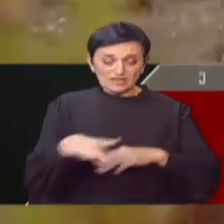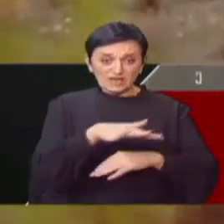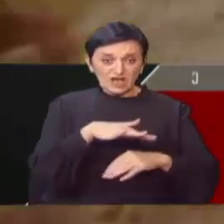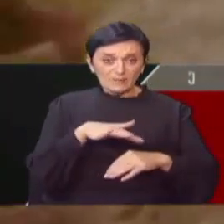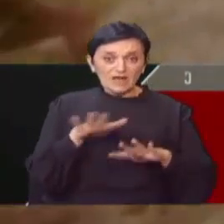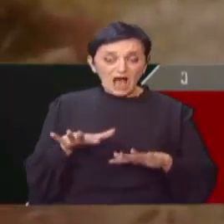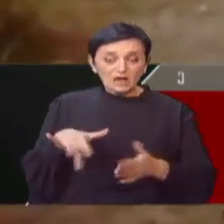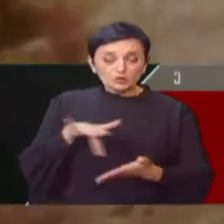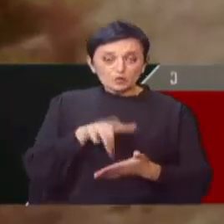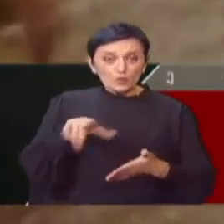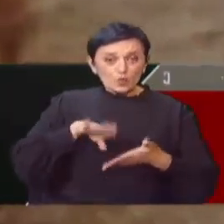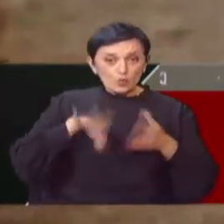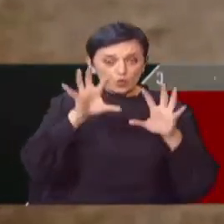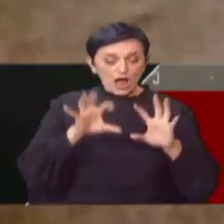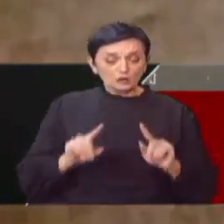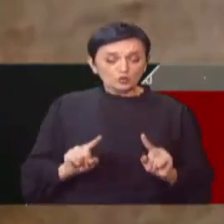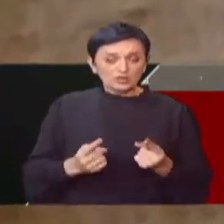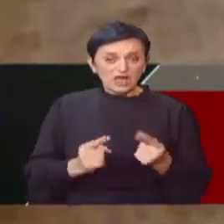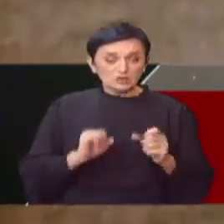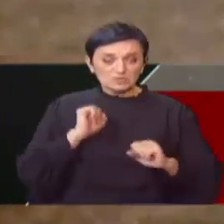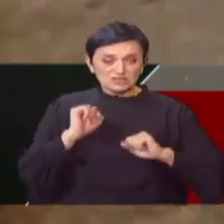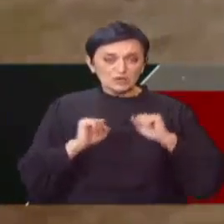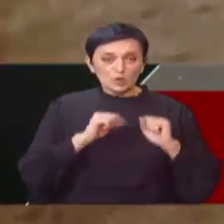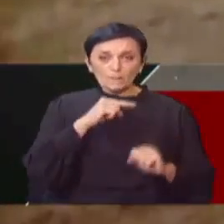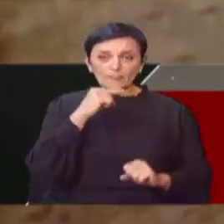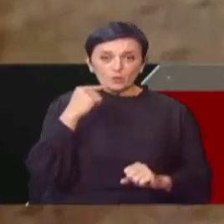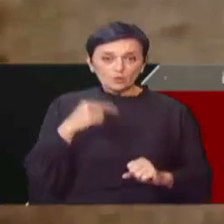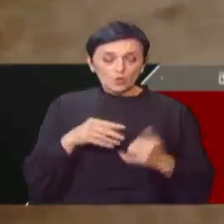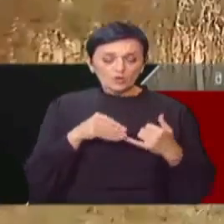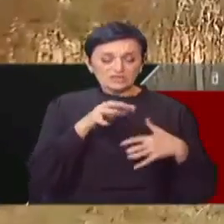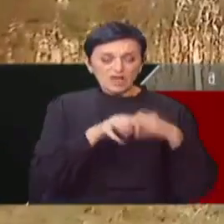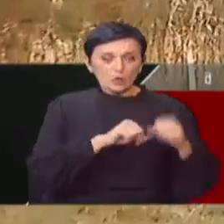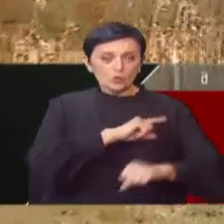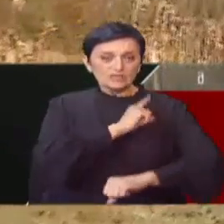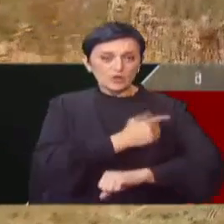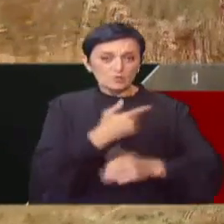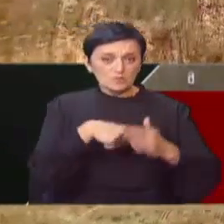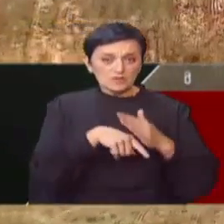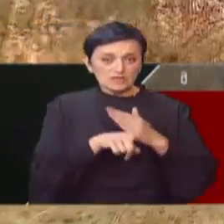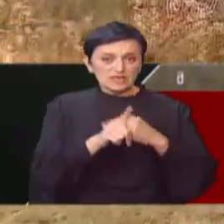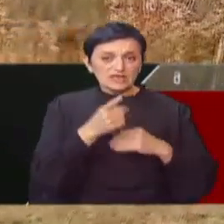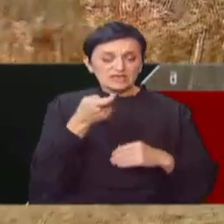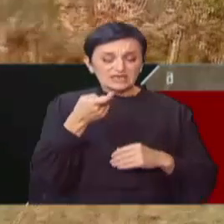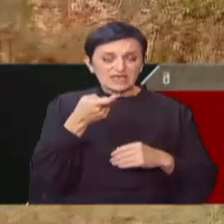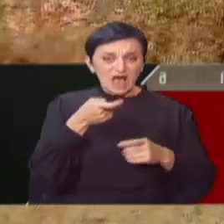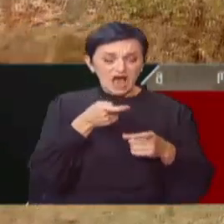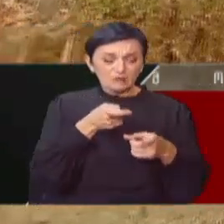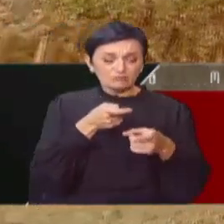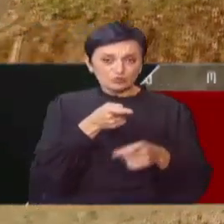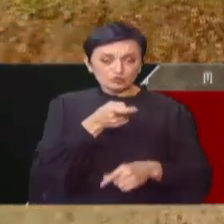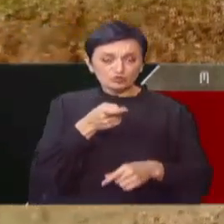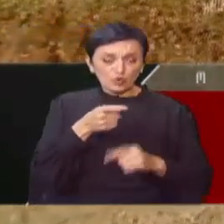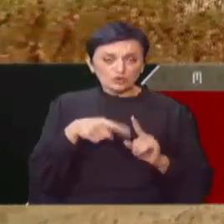ადგილობრივი მაცხოვრებლების უკანონოდ დაკავების მცდელობისას რუსეთის საოკუპაციო ძალების მიერ ცეცხლსასროლი იარაღი ცროლის